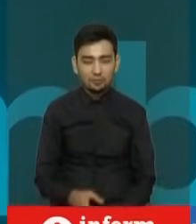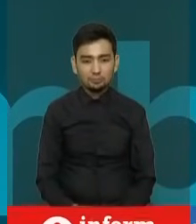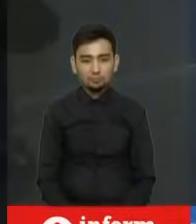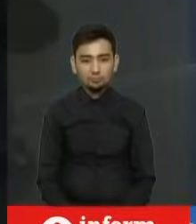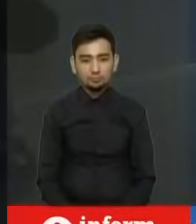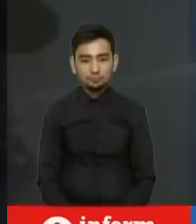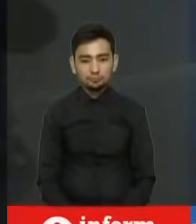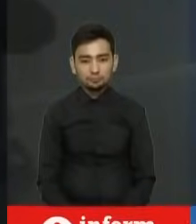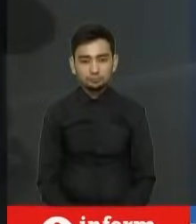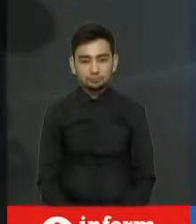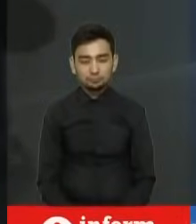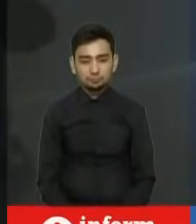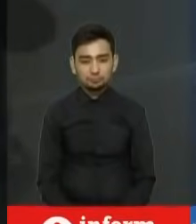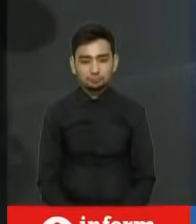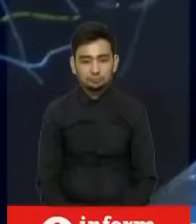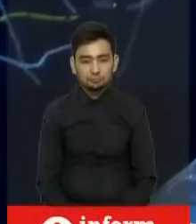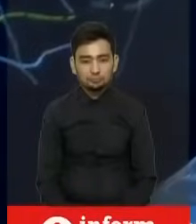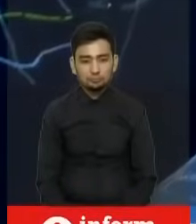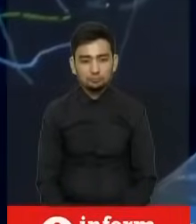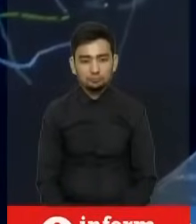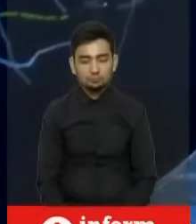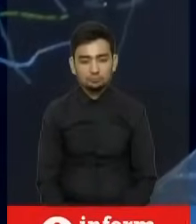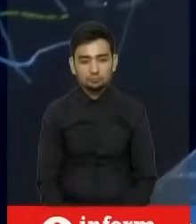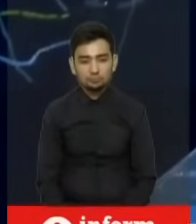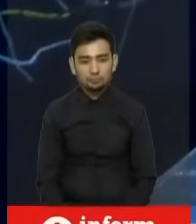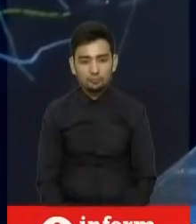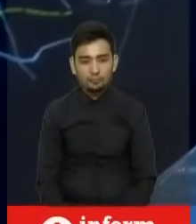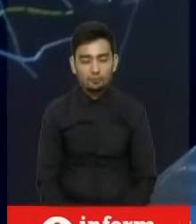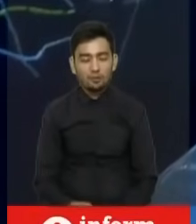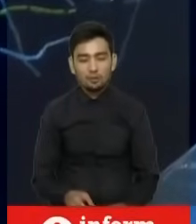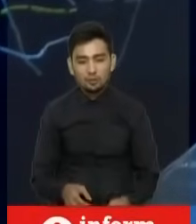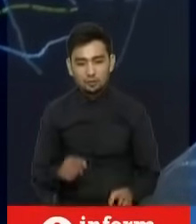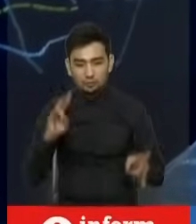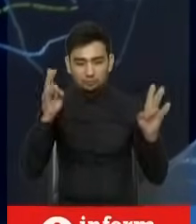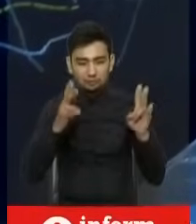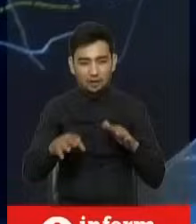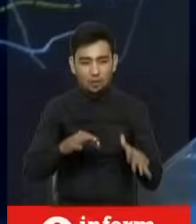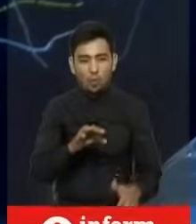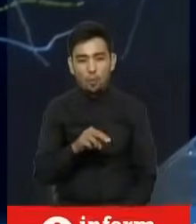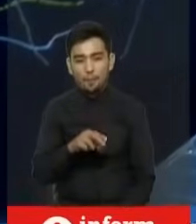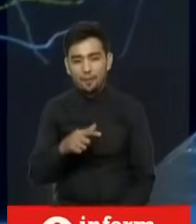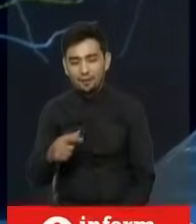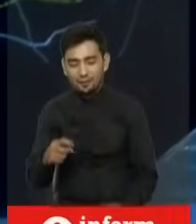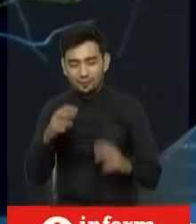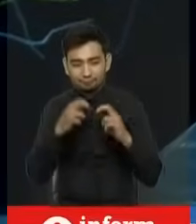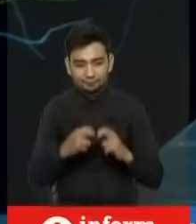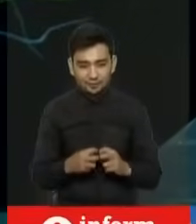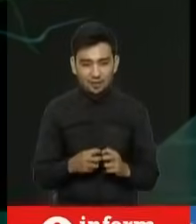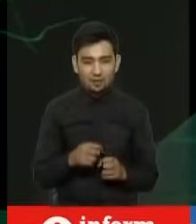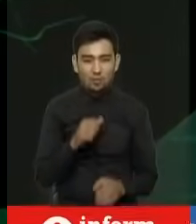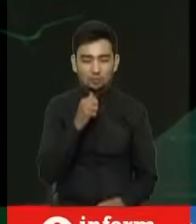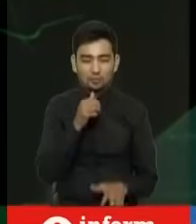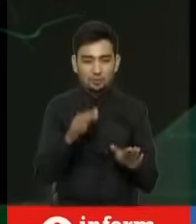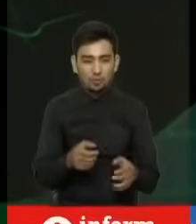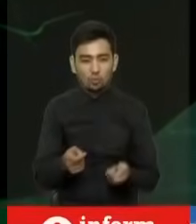Нинашева, Информбюро, Карагандинская область. Громкое дело о мясном ОПГ начали рассматривать в суде Костаная.